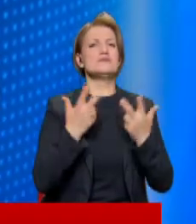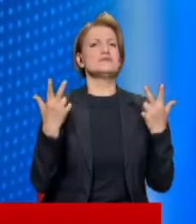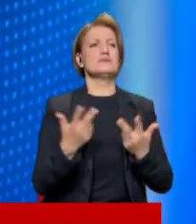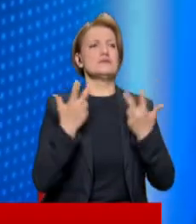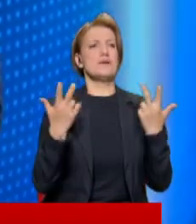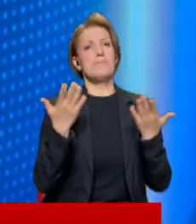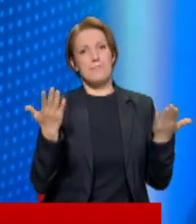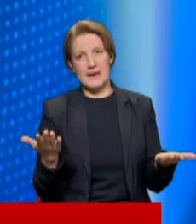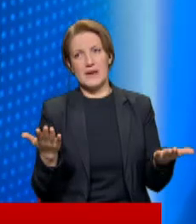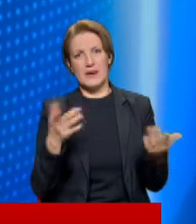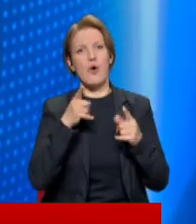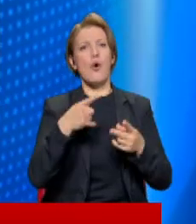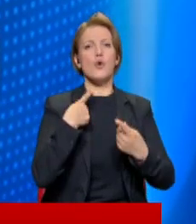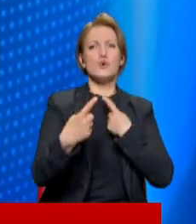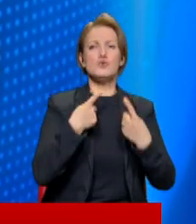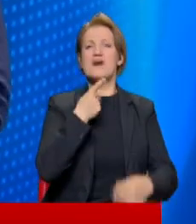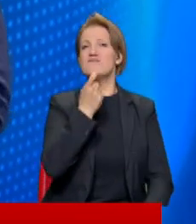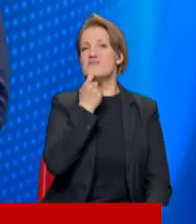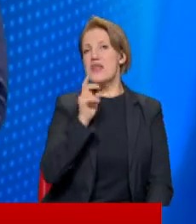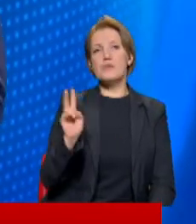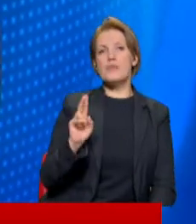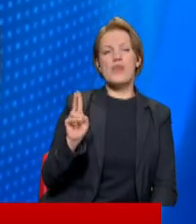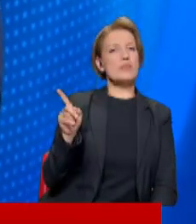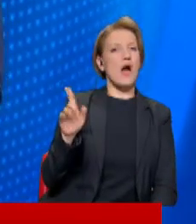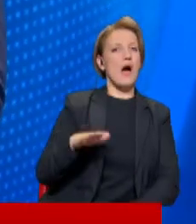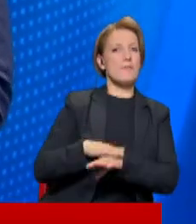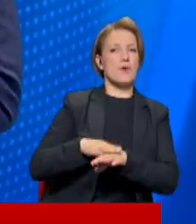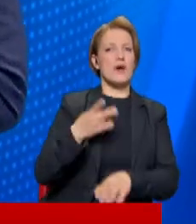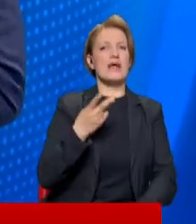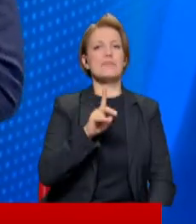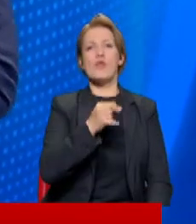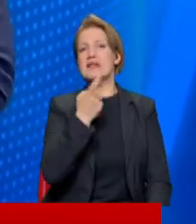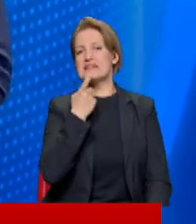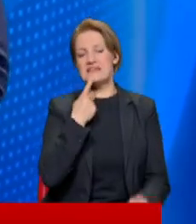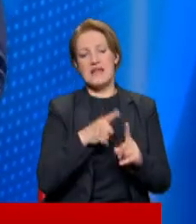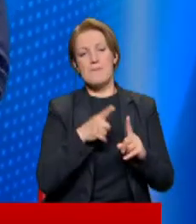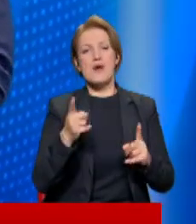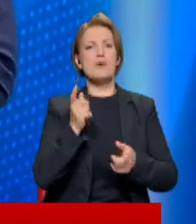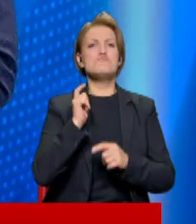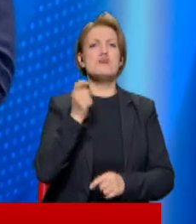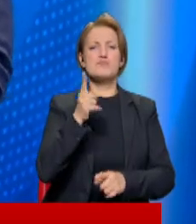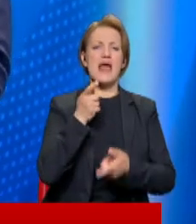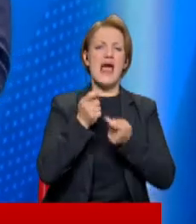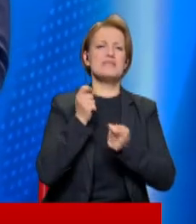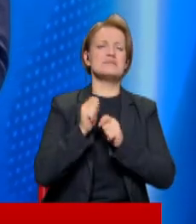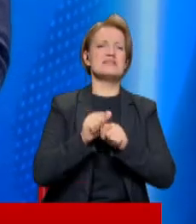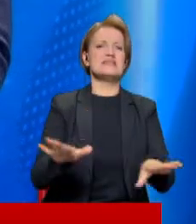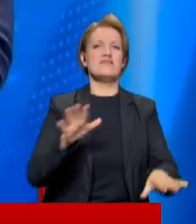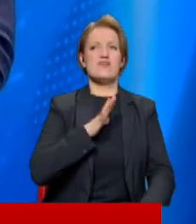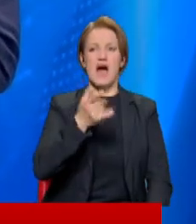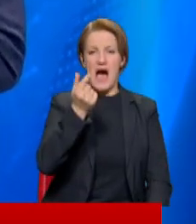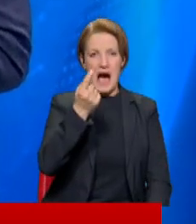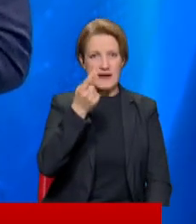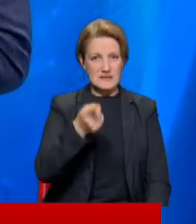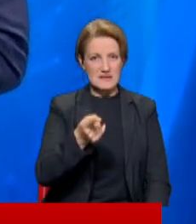Peki o konuştuğumuz filan diye ne yapıyor filan diye da bir 2016'dan beri zorunlu bir eğitim sistemi var az